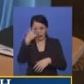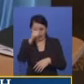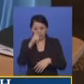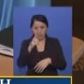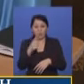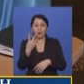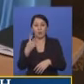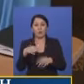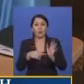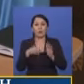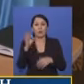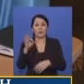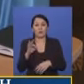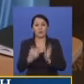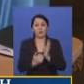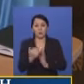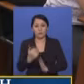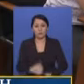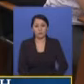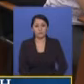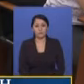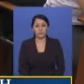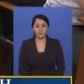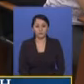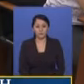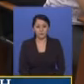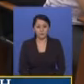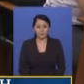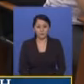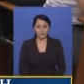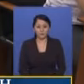салыстырғанда 27% өсіпті. Жансая Қайыпова, Райымбек Бекужаев, жаңалықтар қызметі.